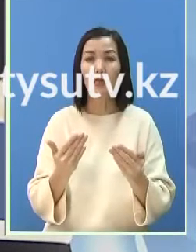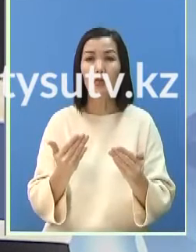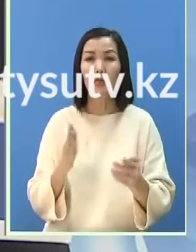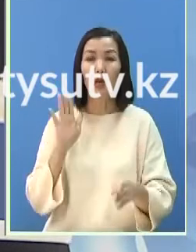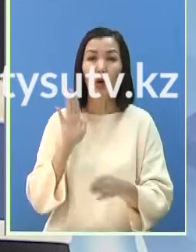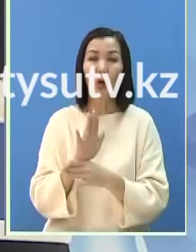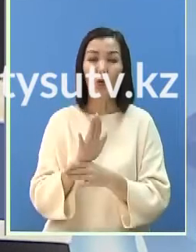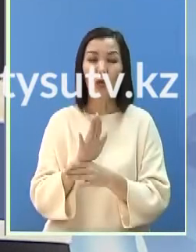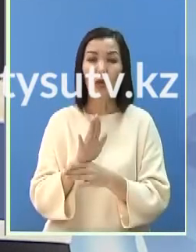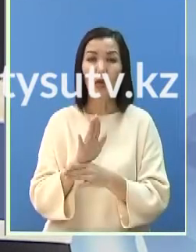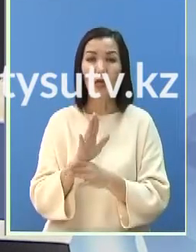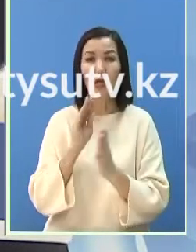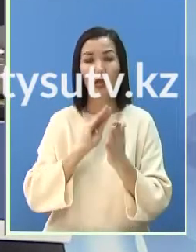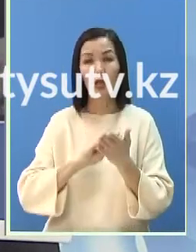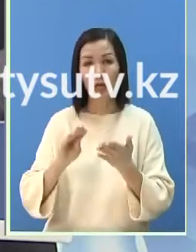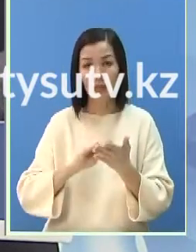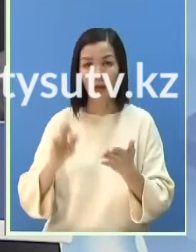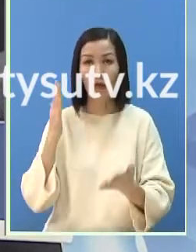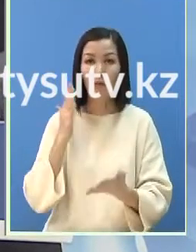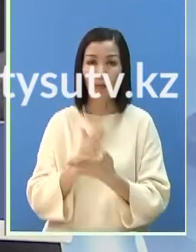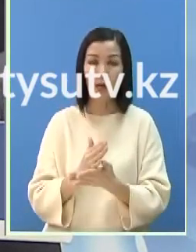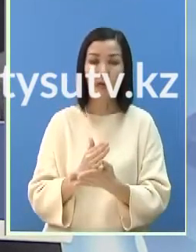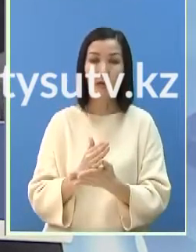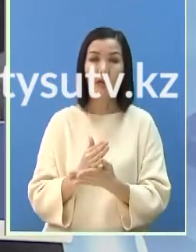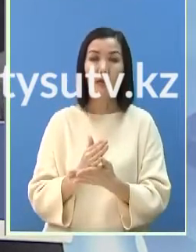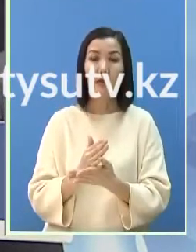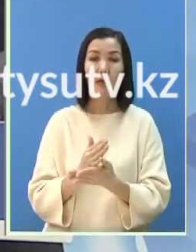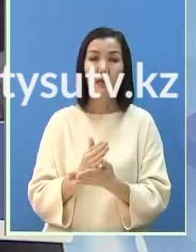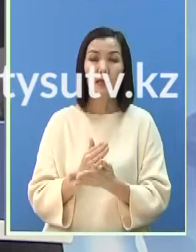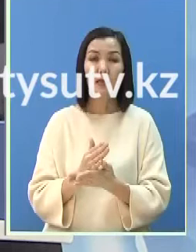қаулыда көрсетілгендей олардың бірінші нелері бар.